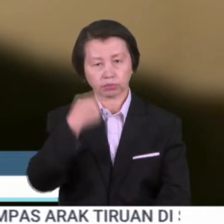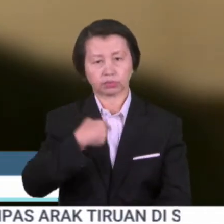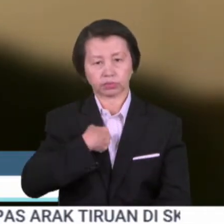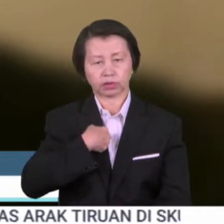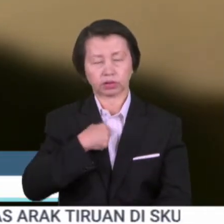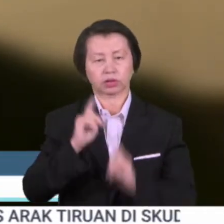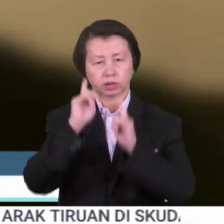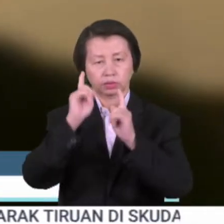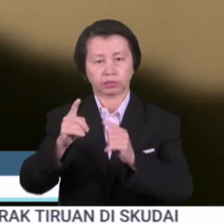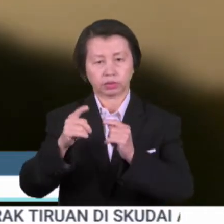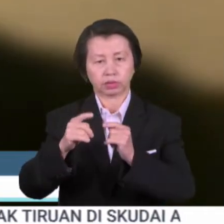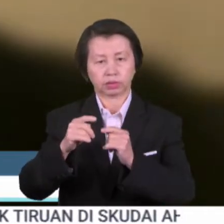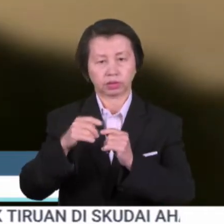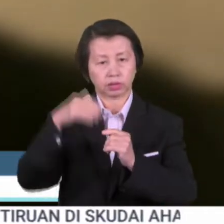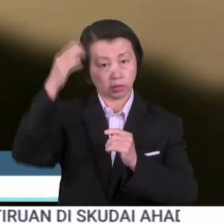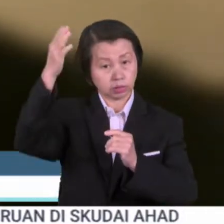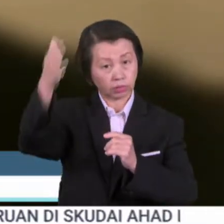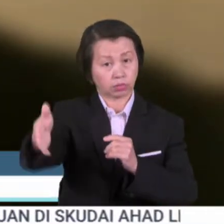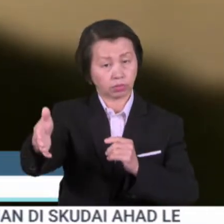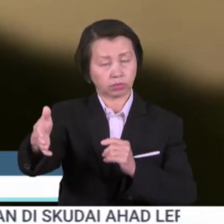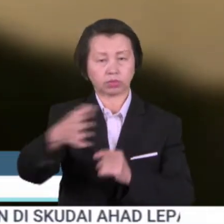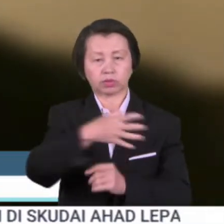sebagai ja